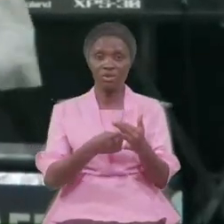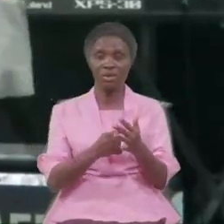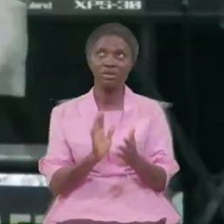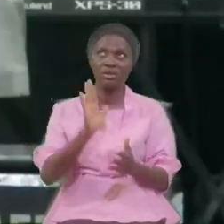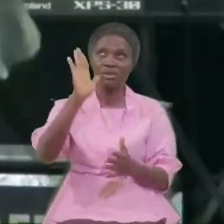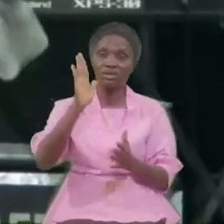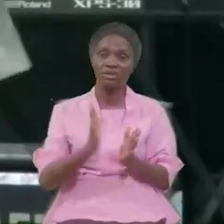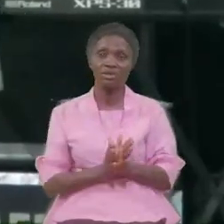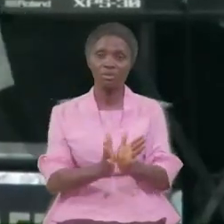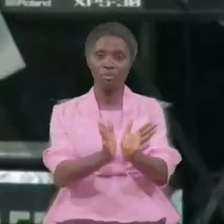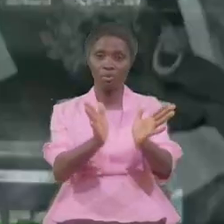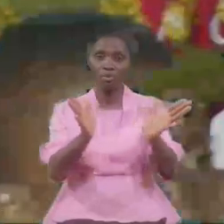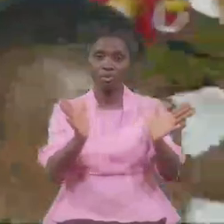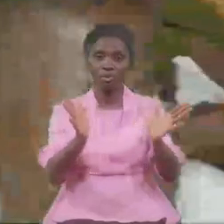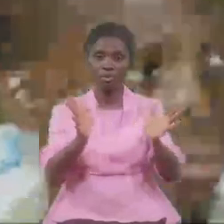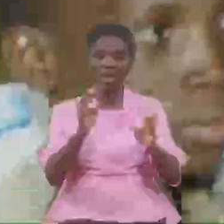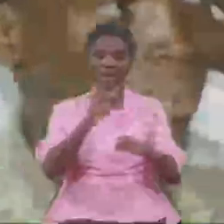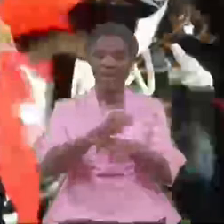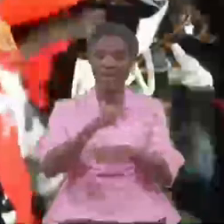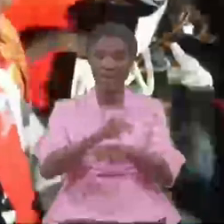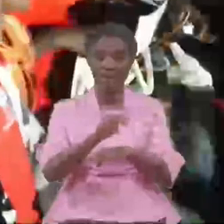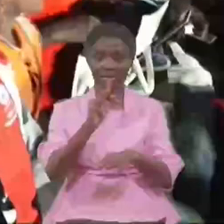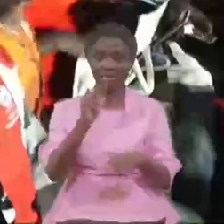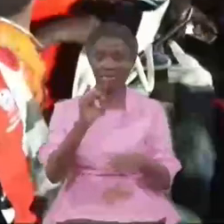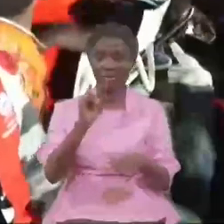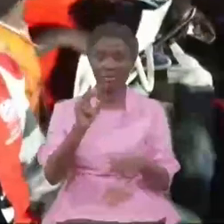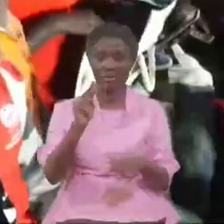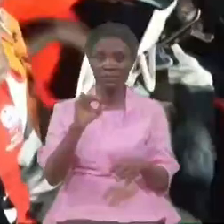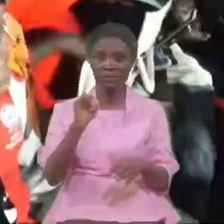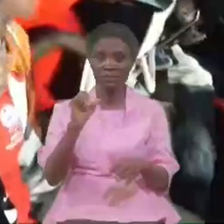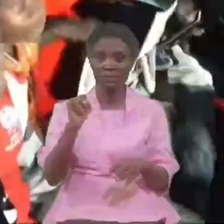Depuis le premier jour que Jésus a commencé son ministère public,